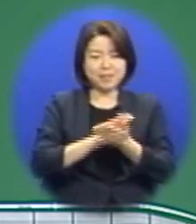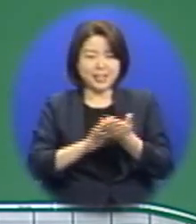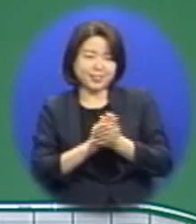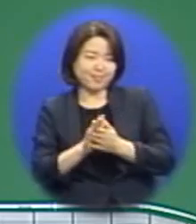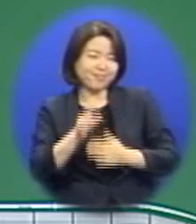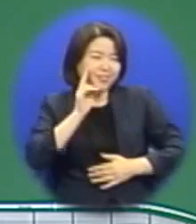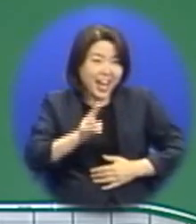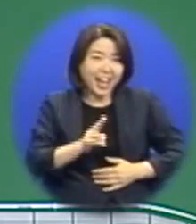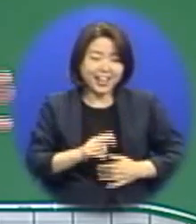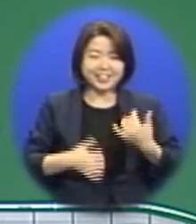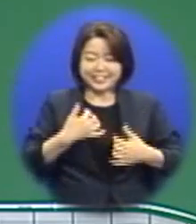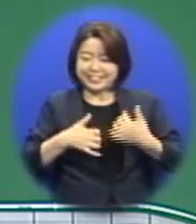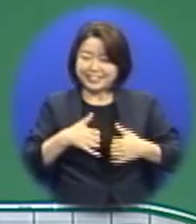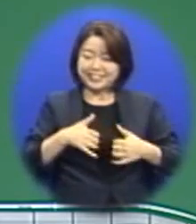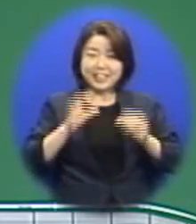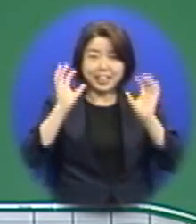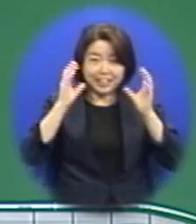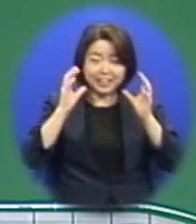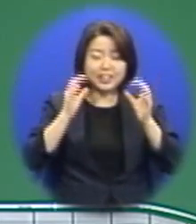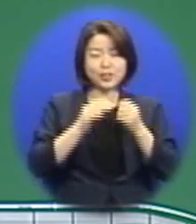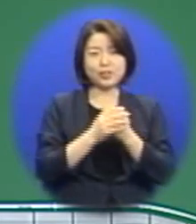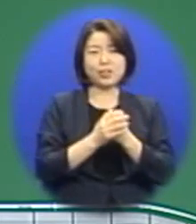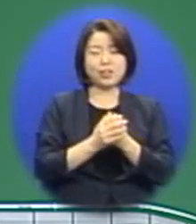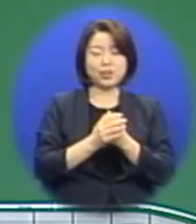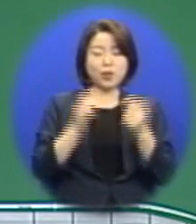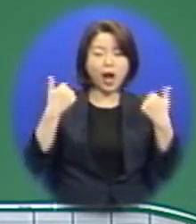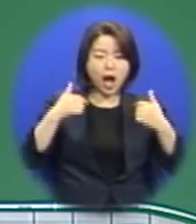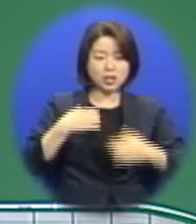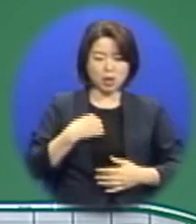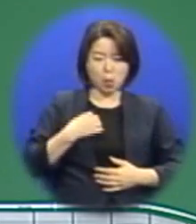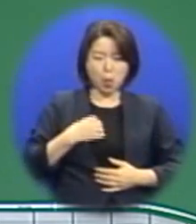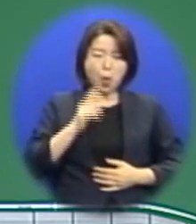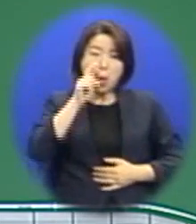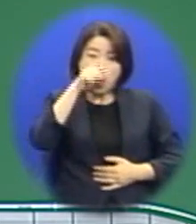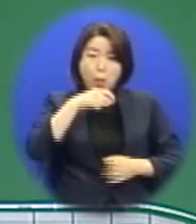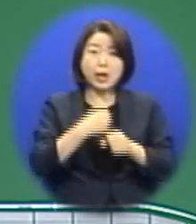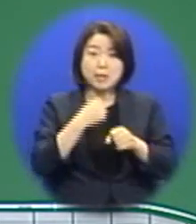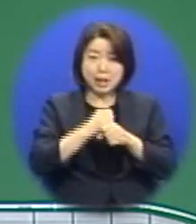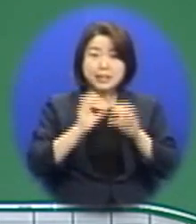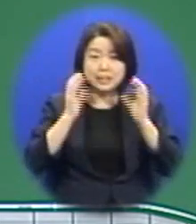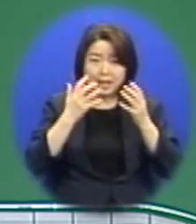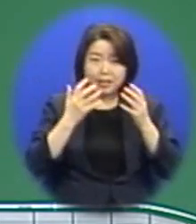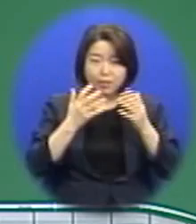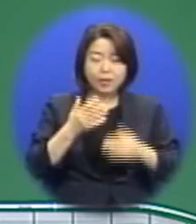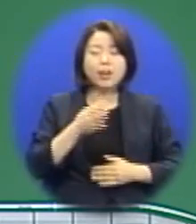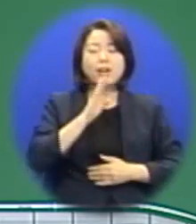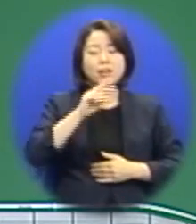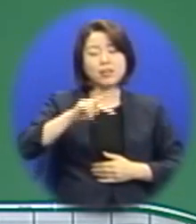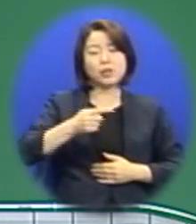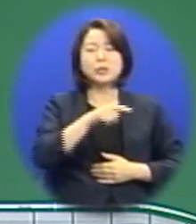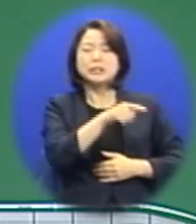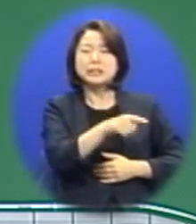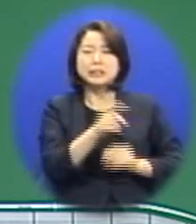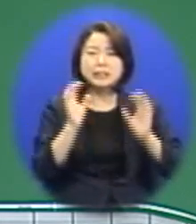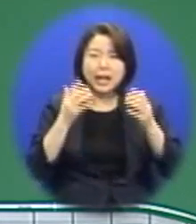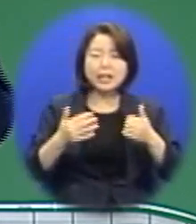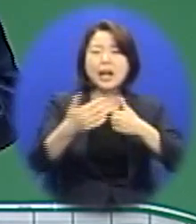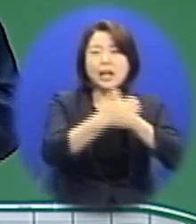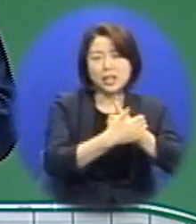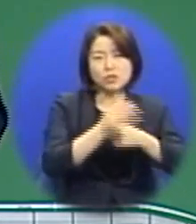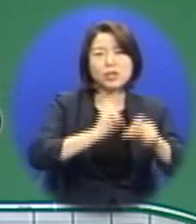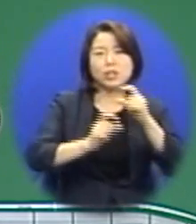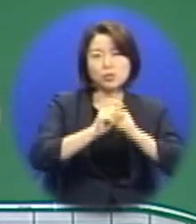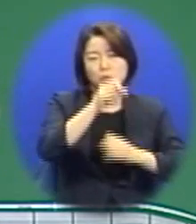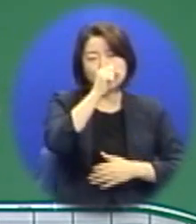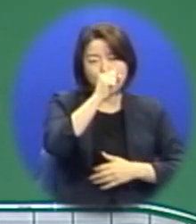개구장이고 그래서 항상 그냥 옷을 더럽히는 아이인데 그래도 그 아이를 안아주는 게 훨씬 낫더라. 이제 큰